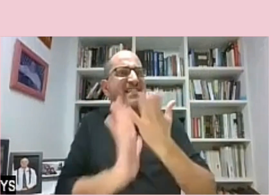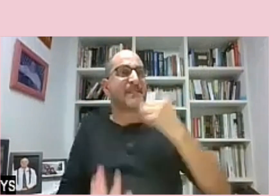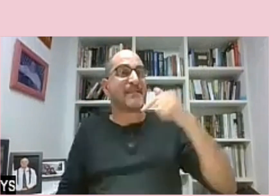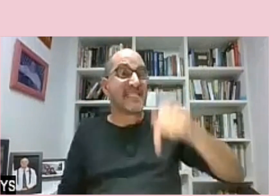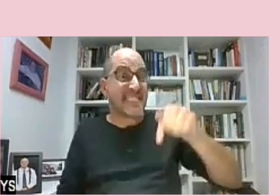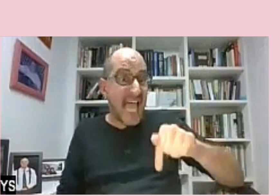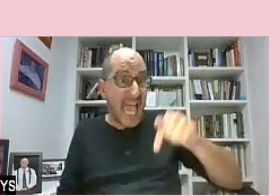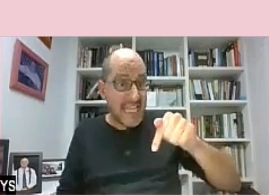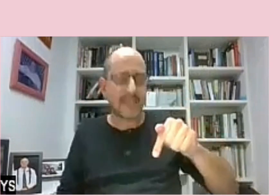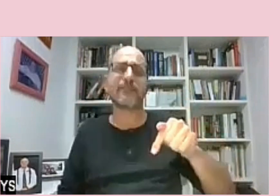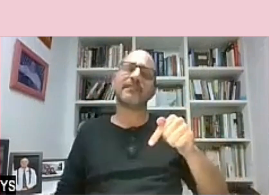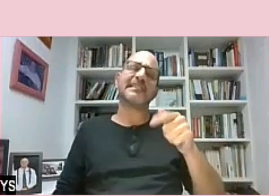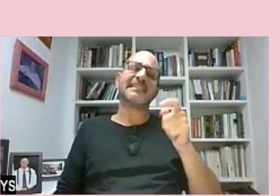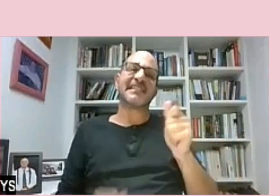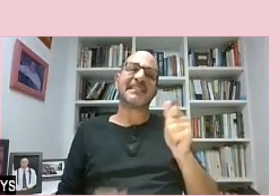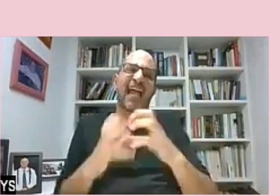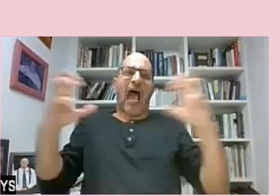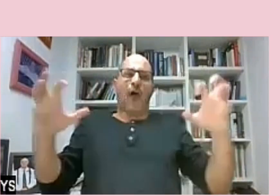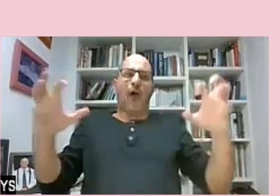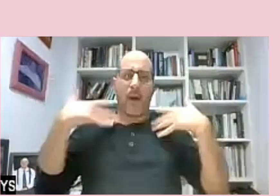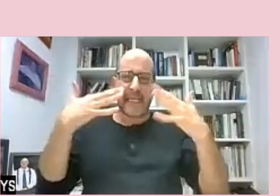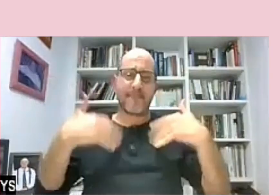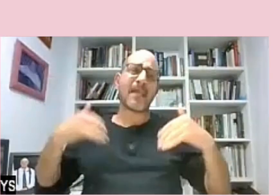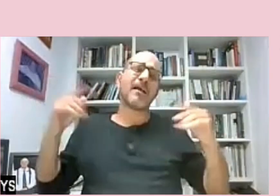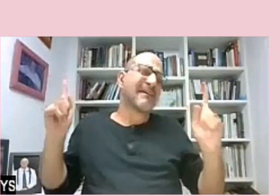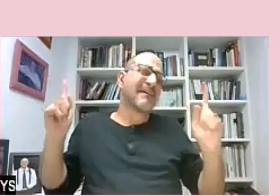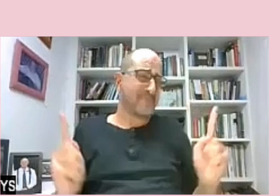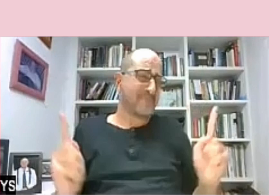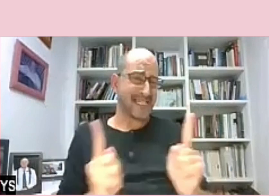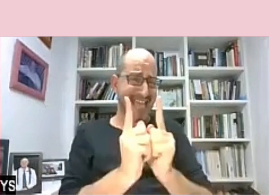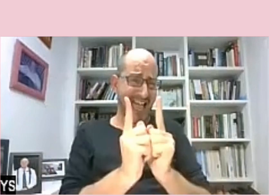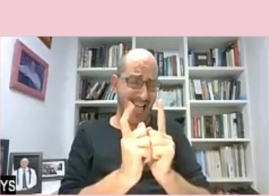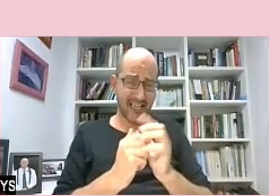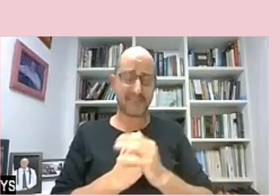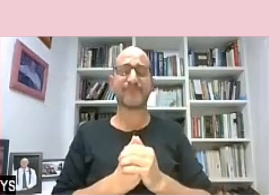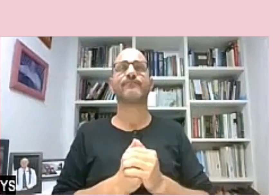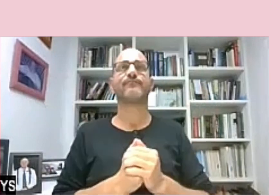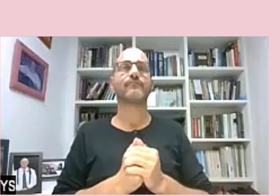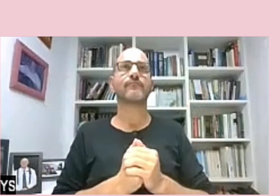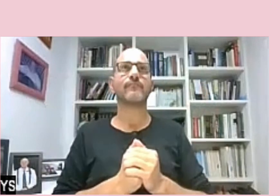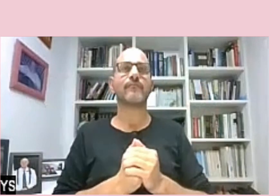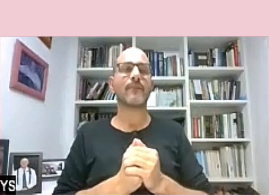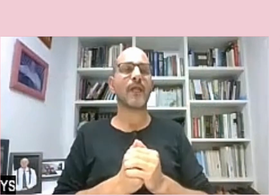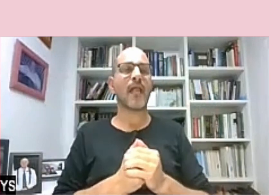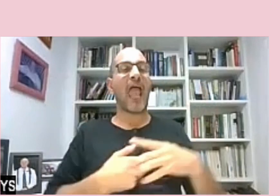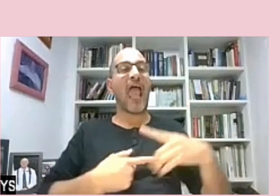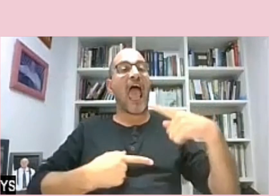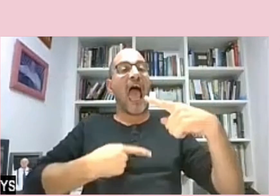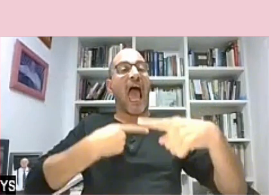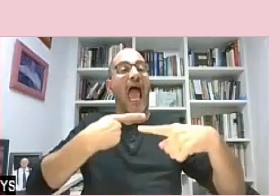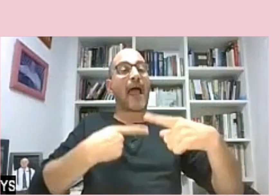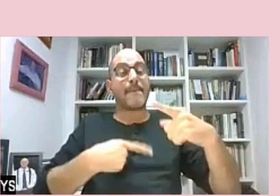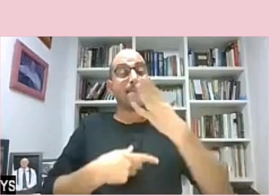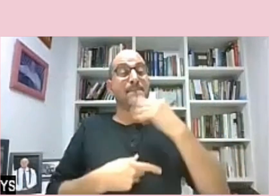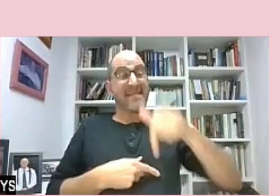ספציפית, איך הוקמה שפת הסימנים בישראל? זה קצת ארוך בלספר, אבל אני אקצר.